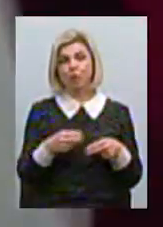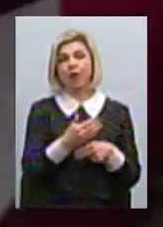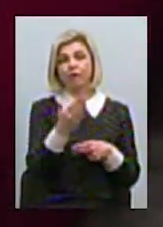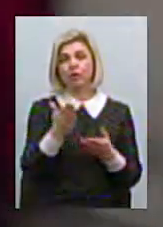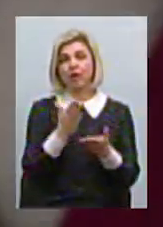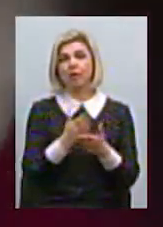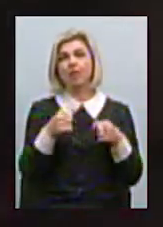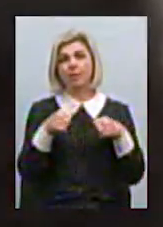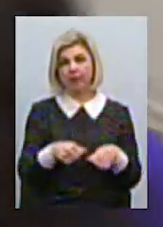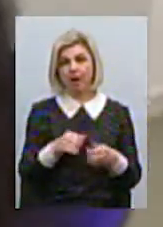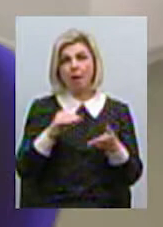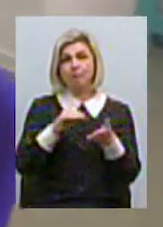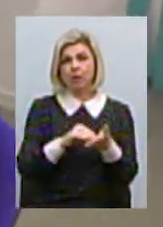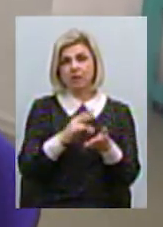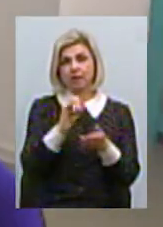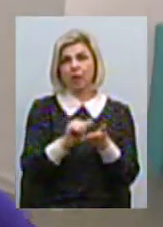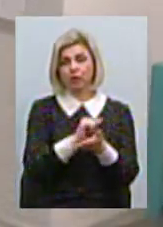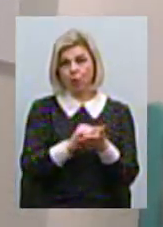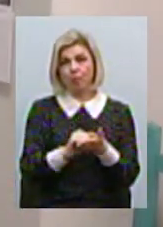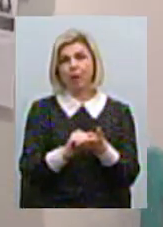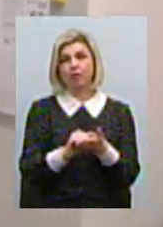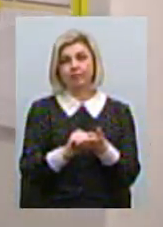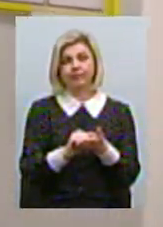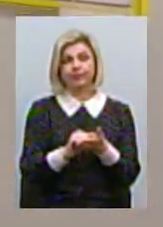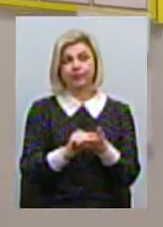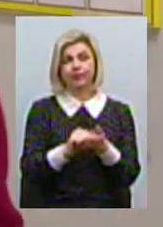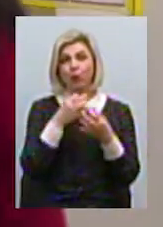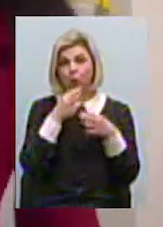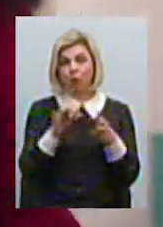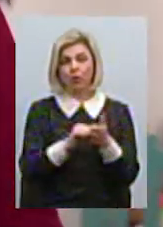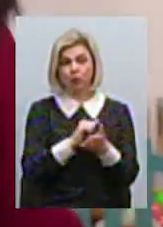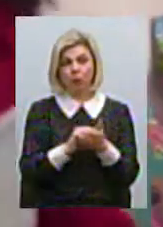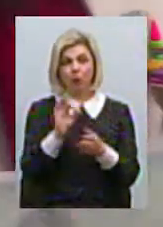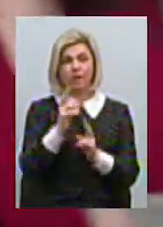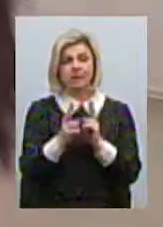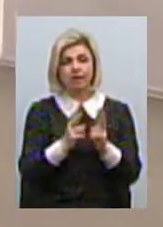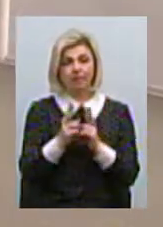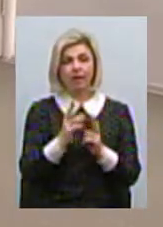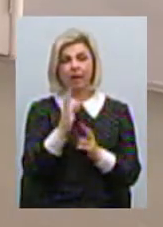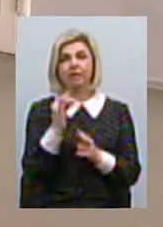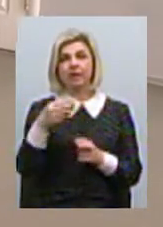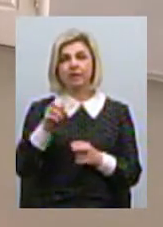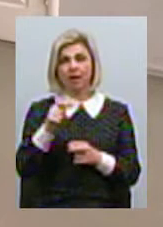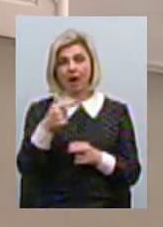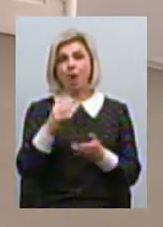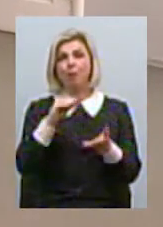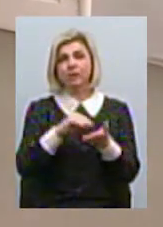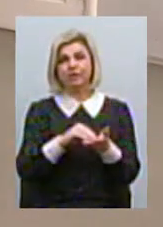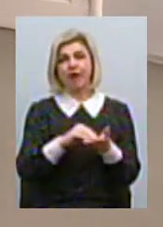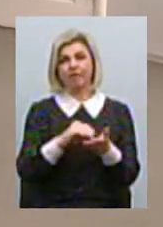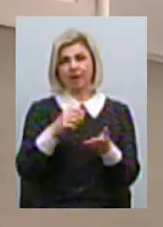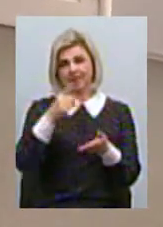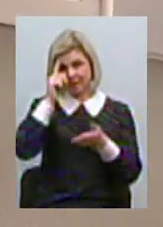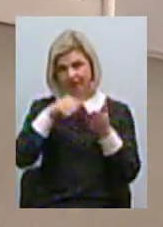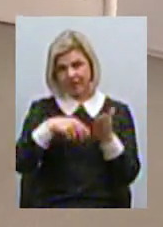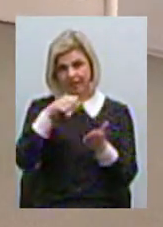право проставити на цих документах про народження, про шлюб, про розірвання шлюбу, про зміну імені, на витягах, проставити апостиль для